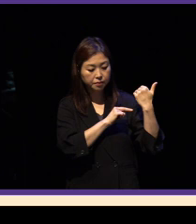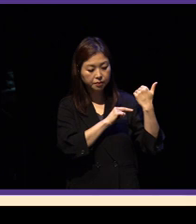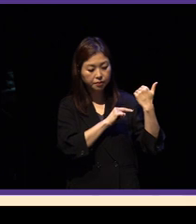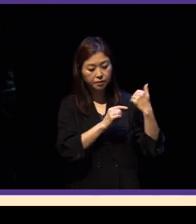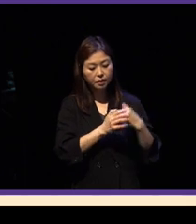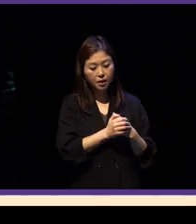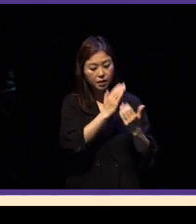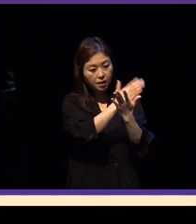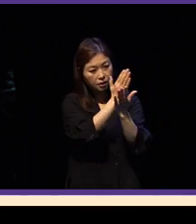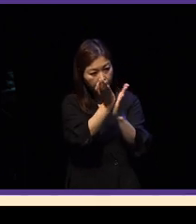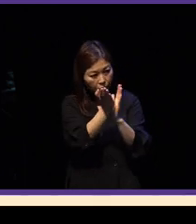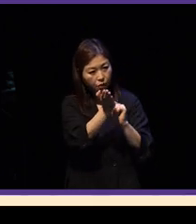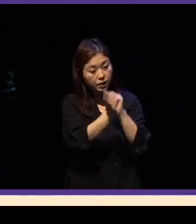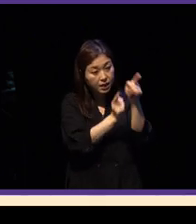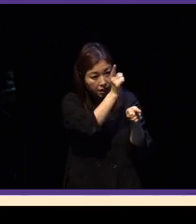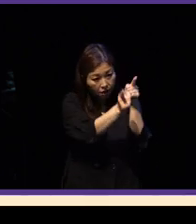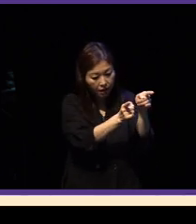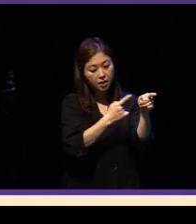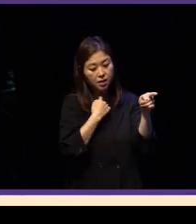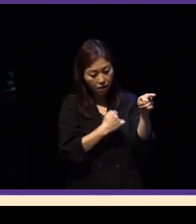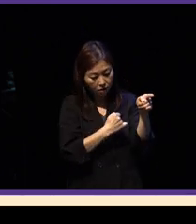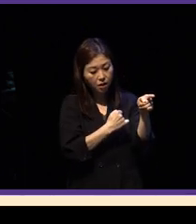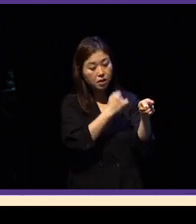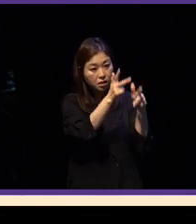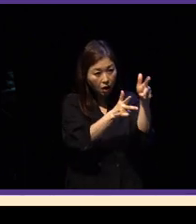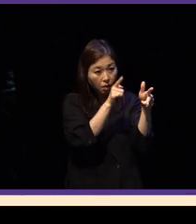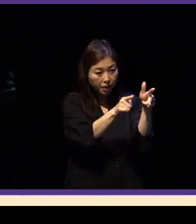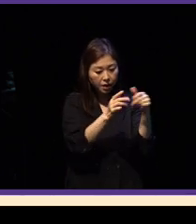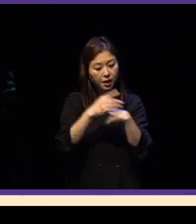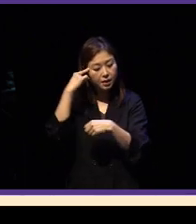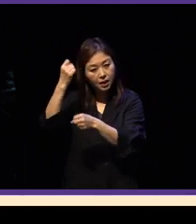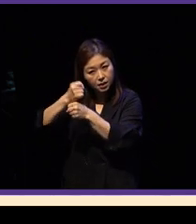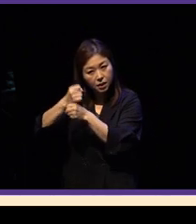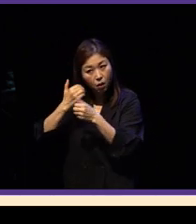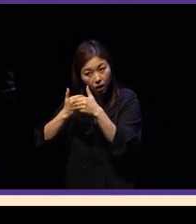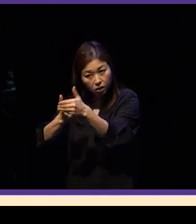창작의 과정 사업으로 통합 일원화해서 지원할 예정입니다.